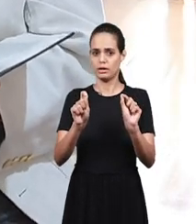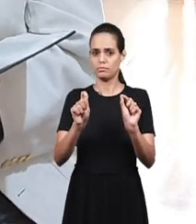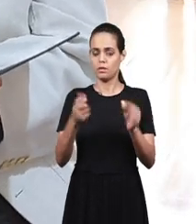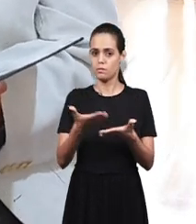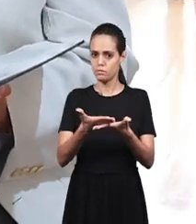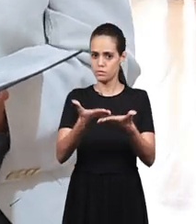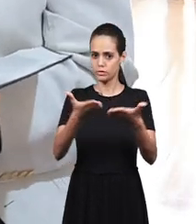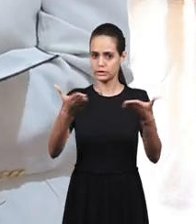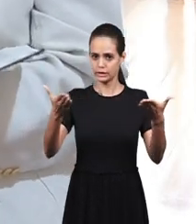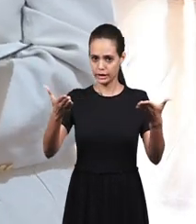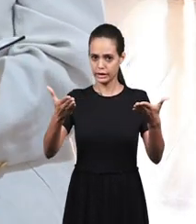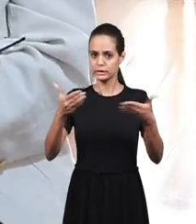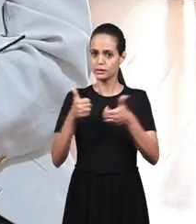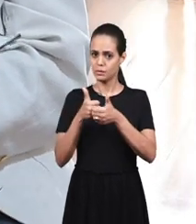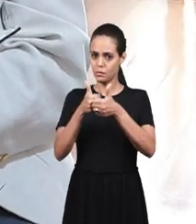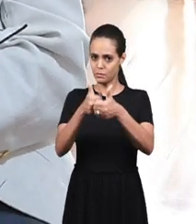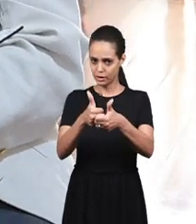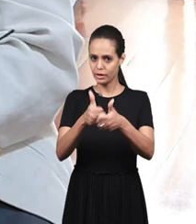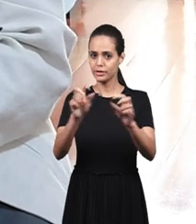attention,